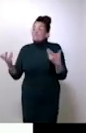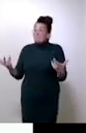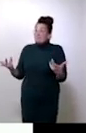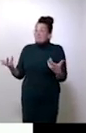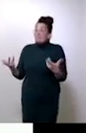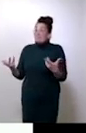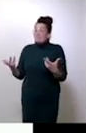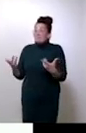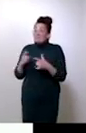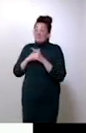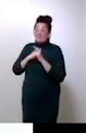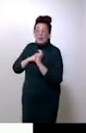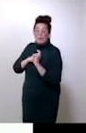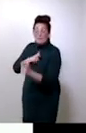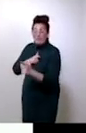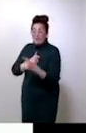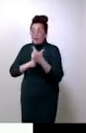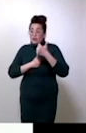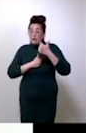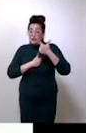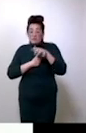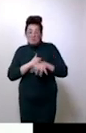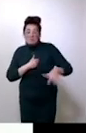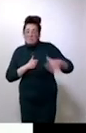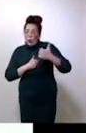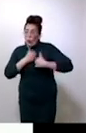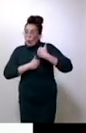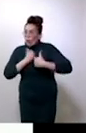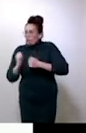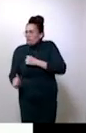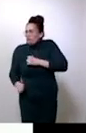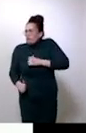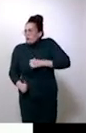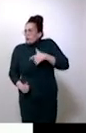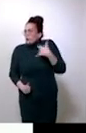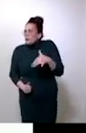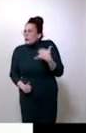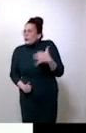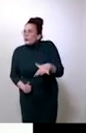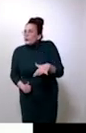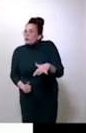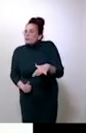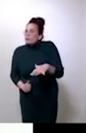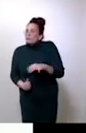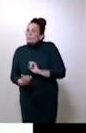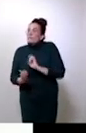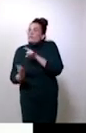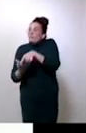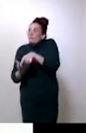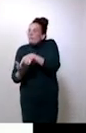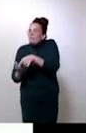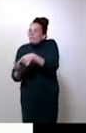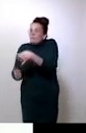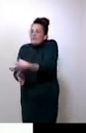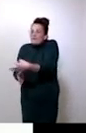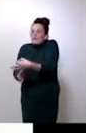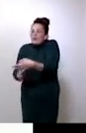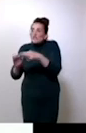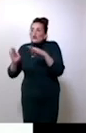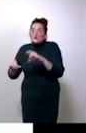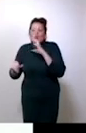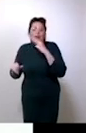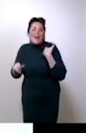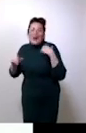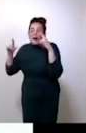ce marché hyper concurrentiel, c'est cette notion de macrolot. On a vu dans les photos de notre petite